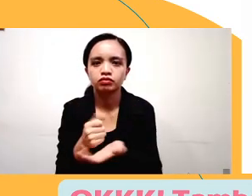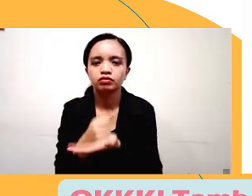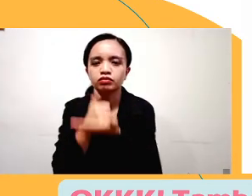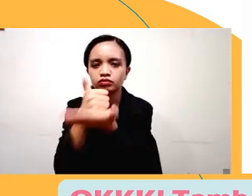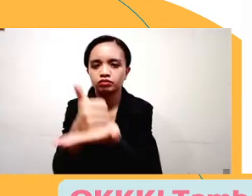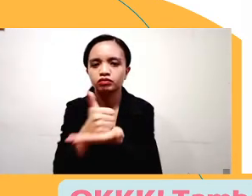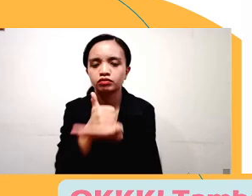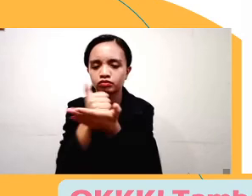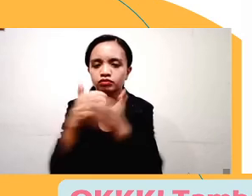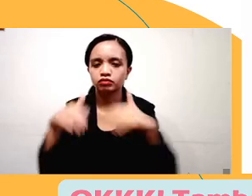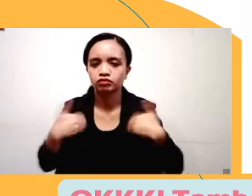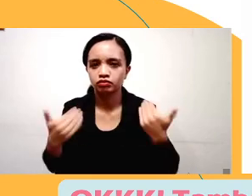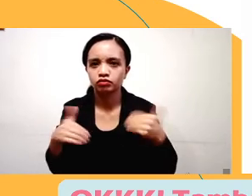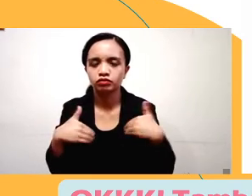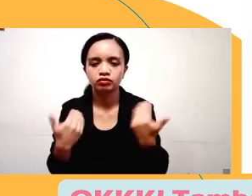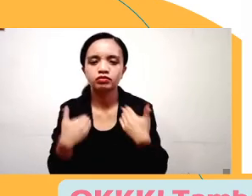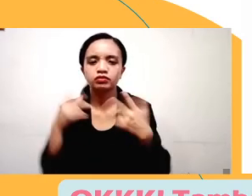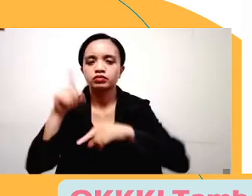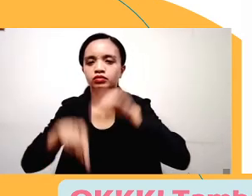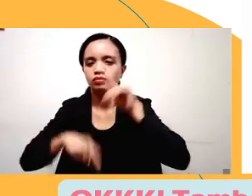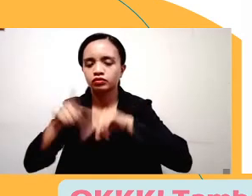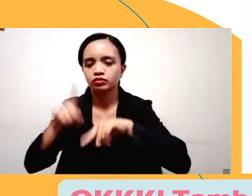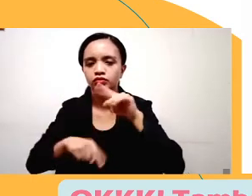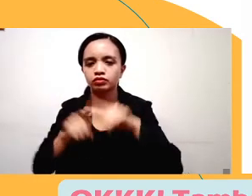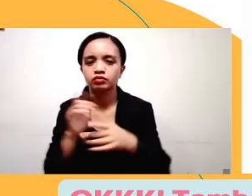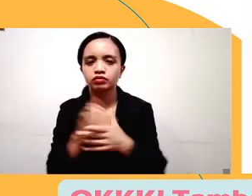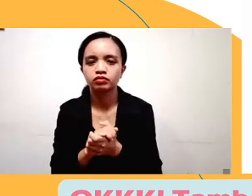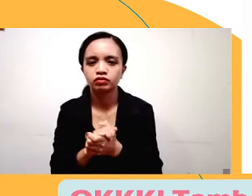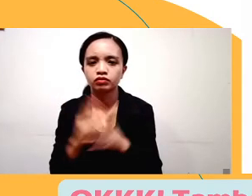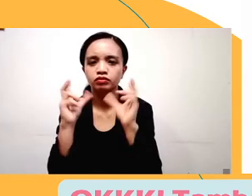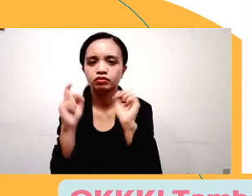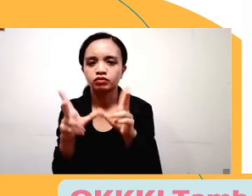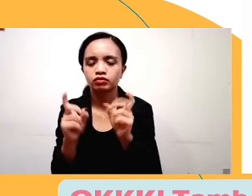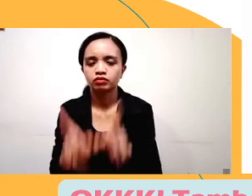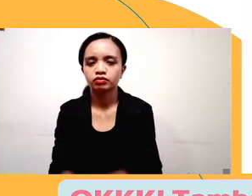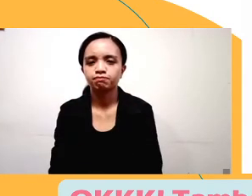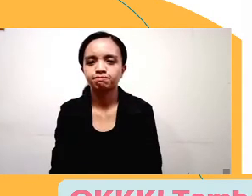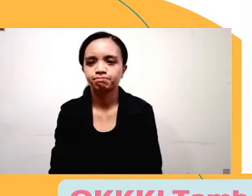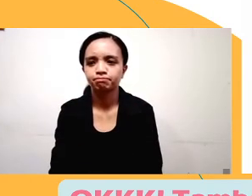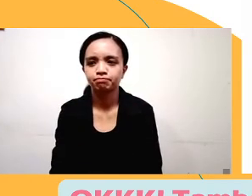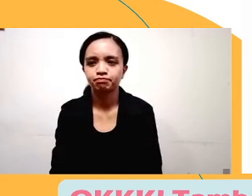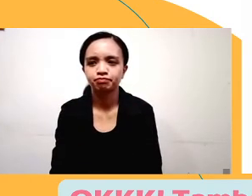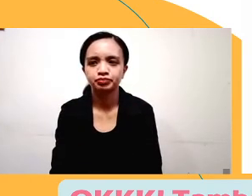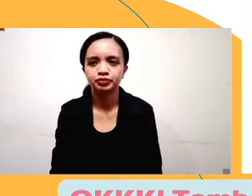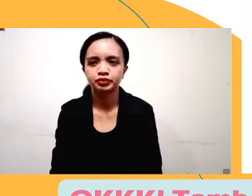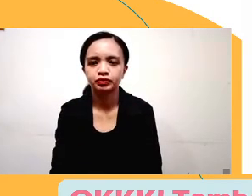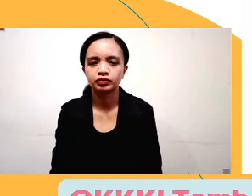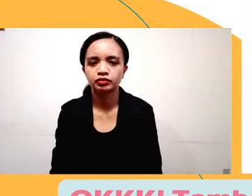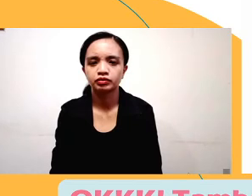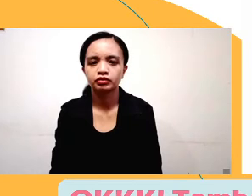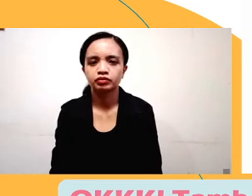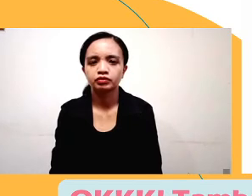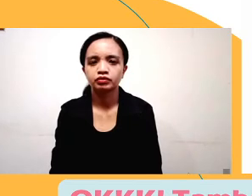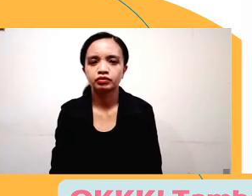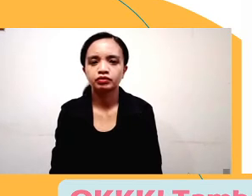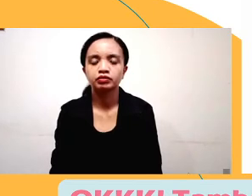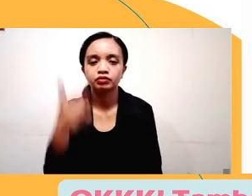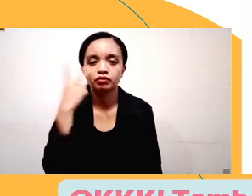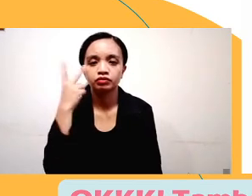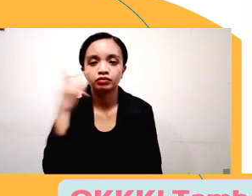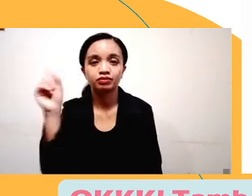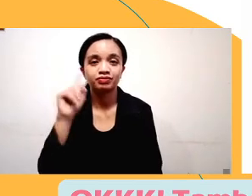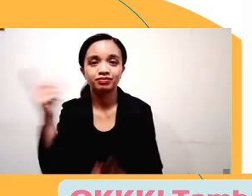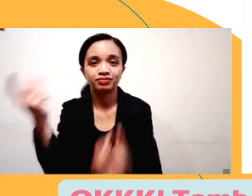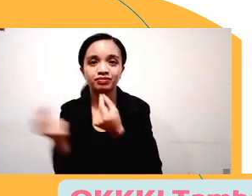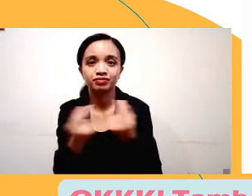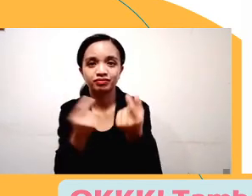kabataan o sa ating mga kaibigan. Yan po. Adventure Time Bahay Edition. Ano pong ginagawa natin?